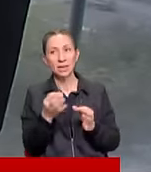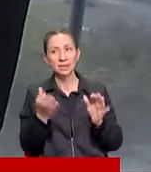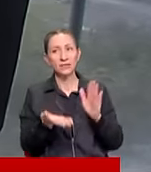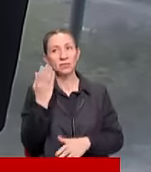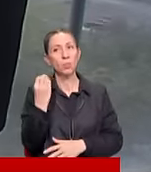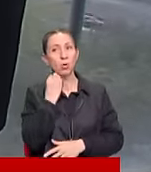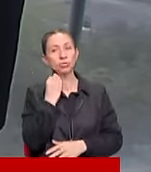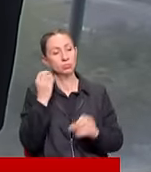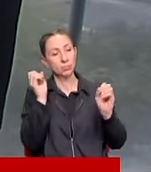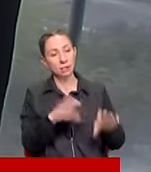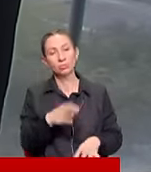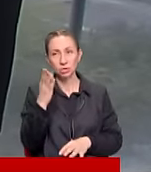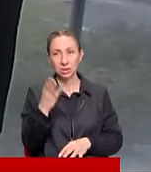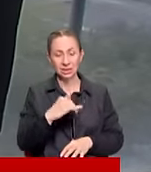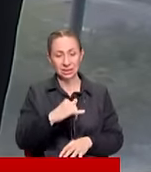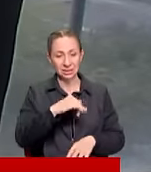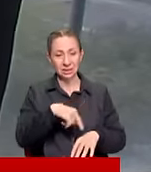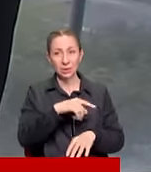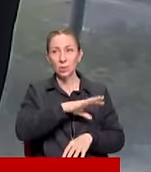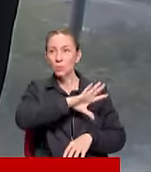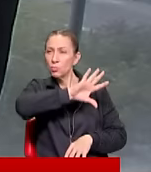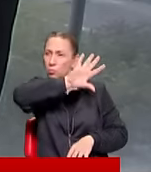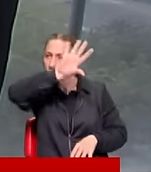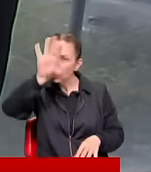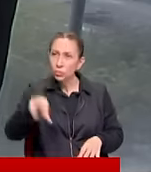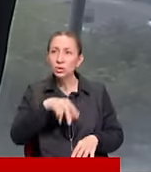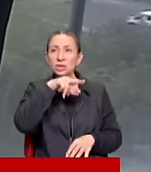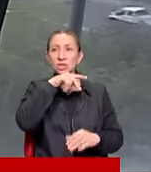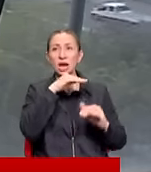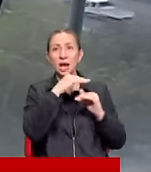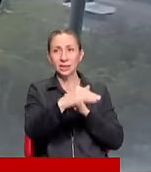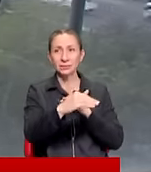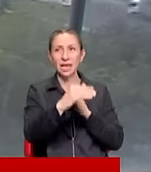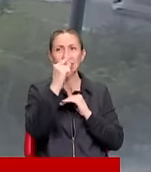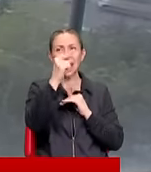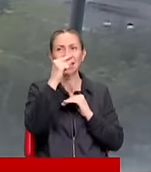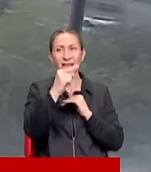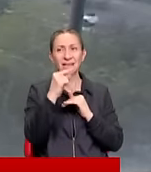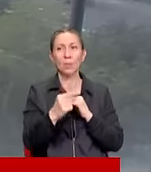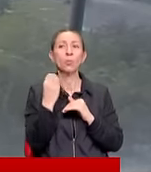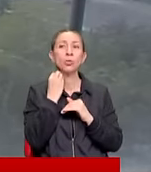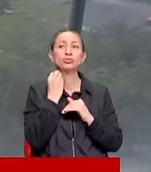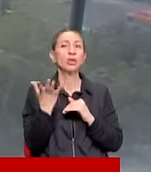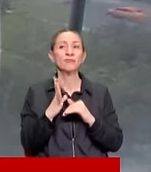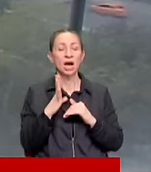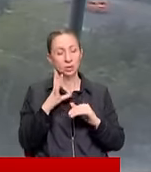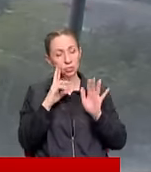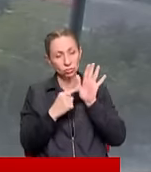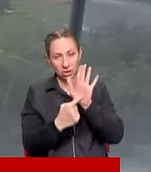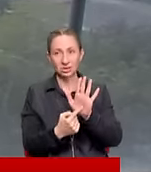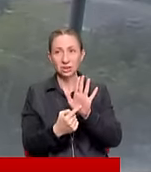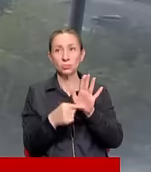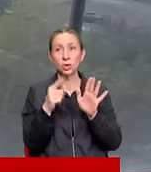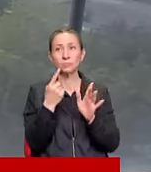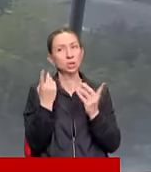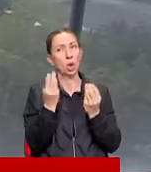üzerinde borç da bırakmışlar. Yakın zamanda bütün Keçiören halkımıza tek tek hangi borçlarımız var göstereceğiz.